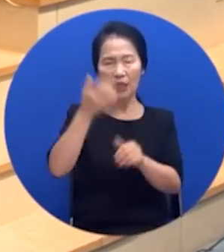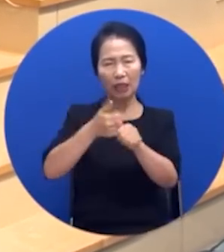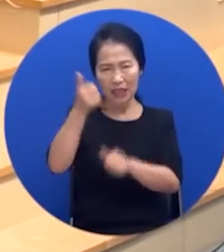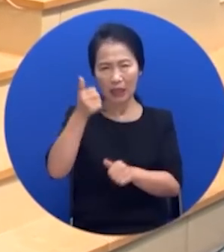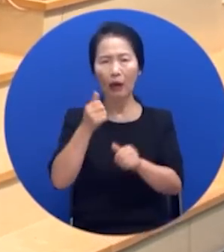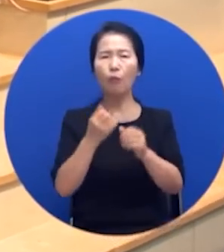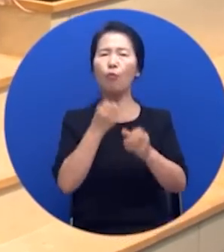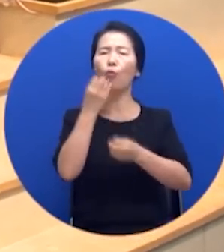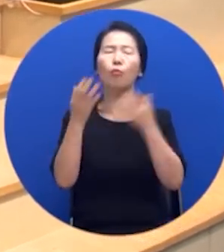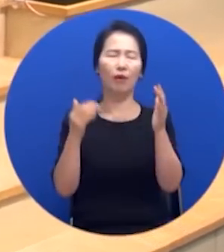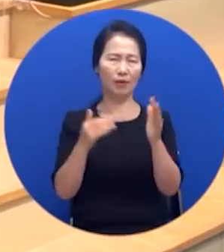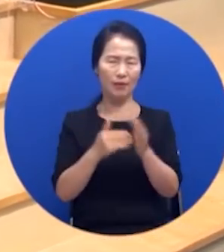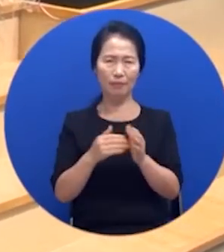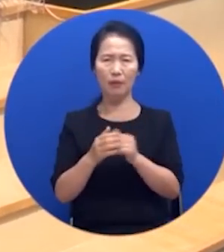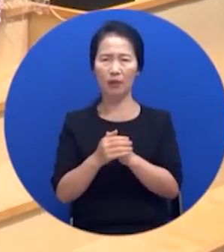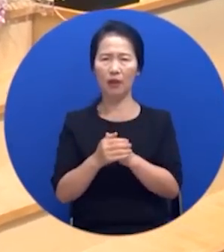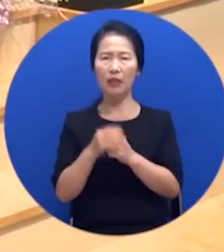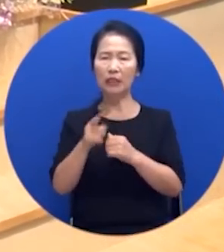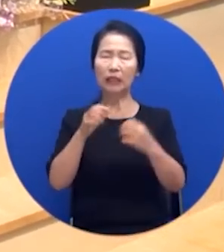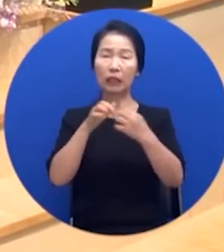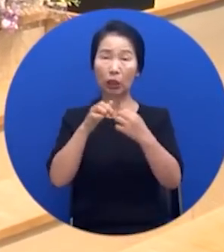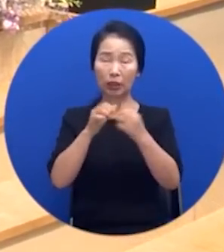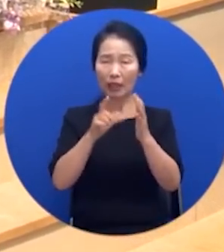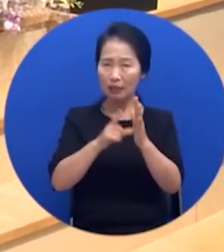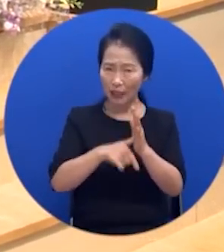고백했습니다. 이 전쟁 당시에